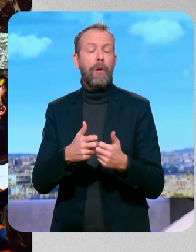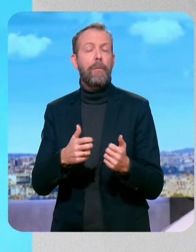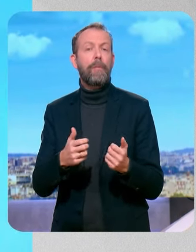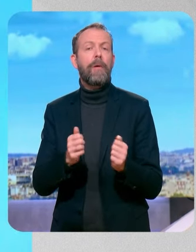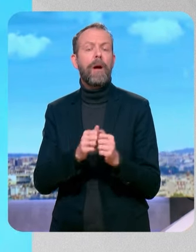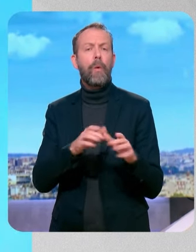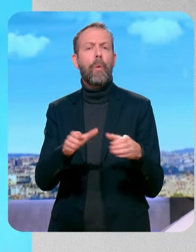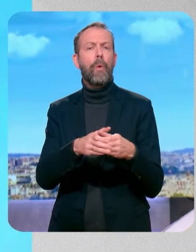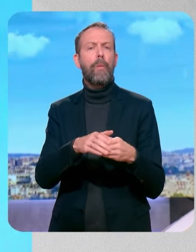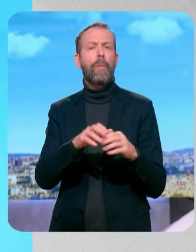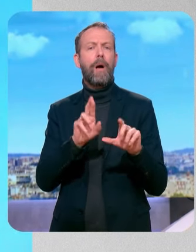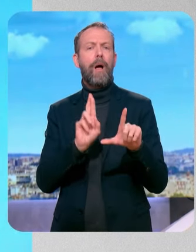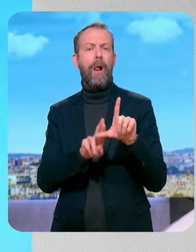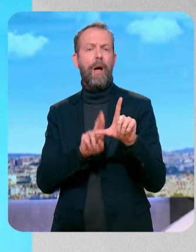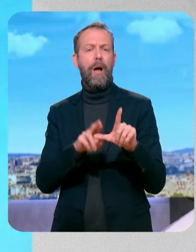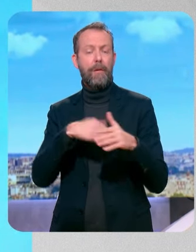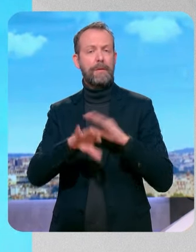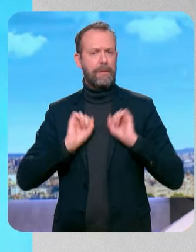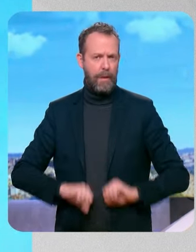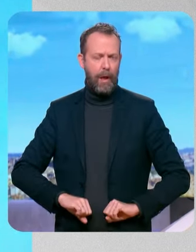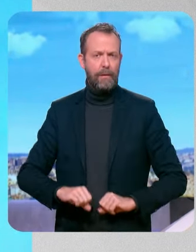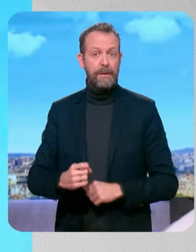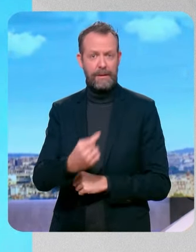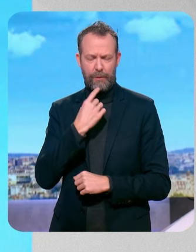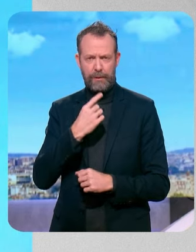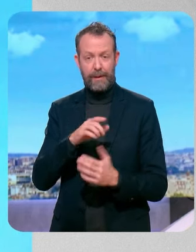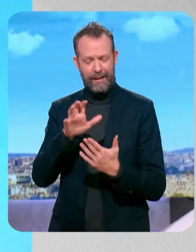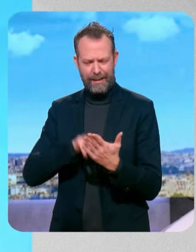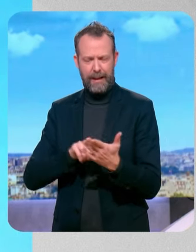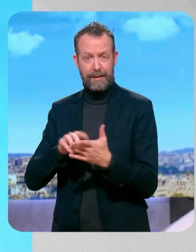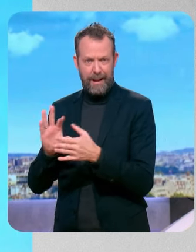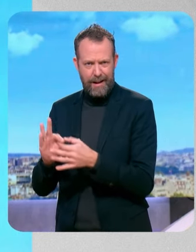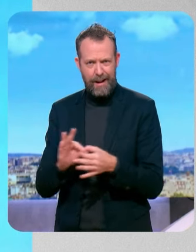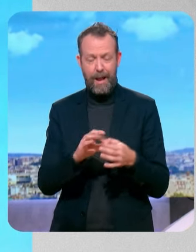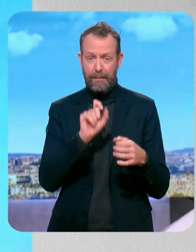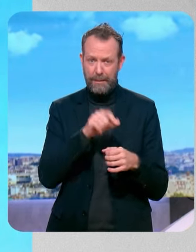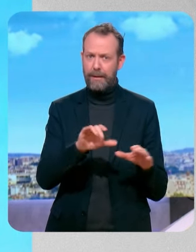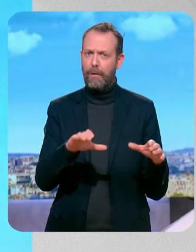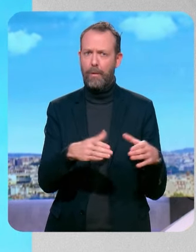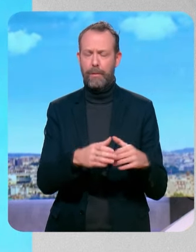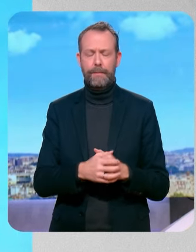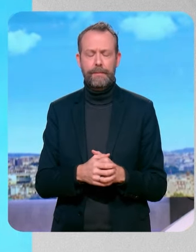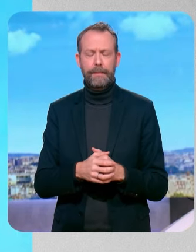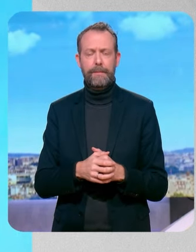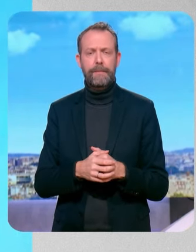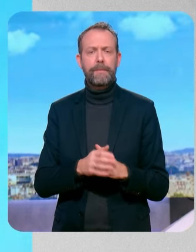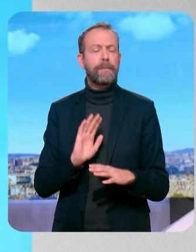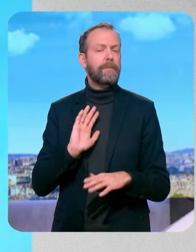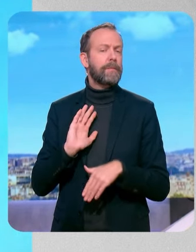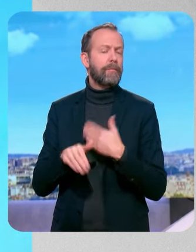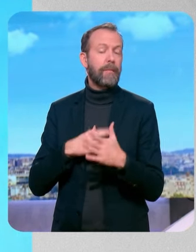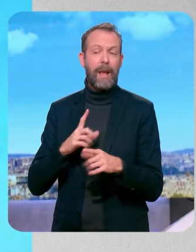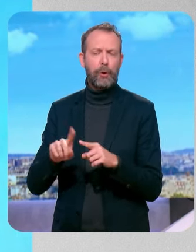le groupe LR au Sénat, et autrement dit de faire dépendre le texte de ce groupe-là. Puis après, il y a eu quelque chose